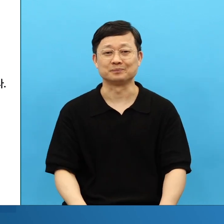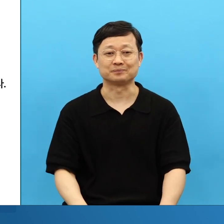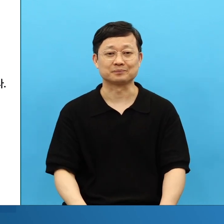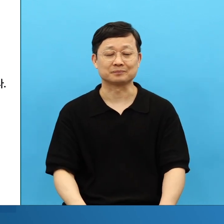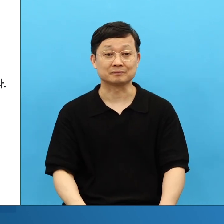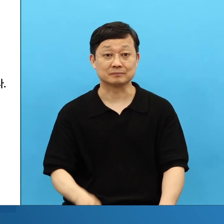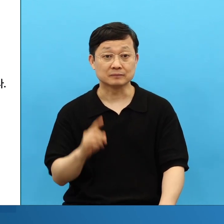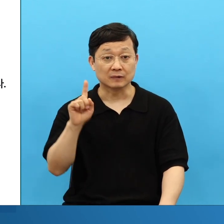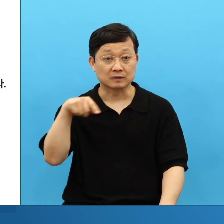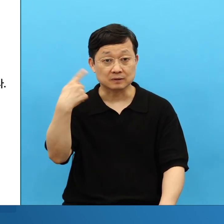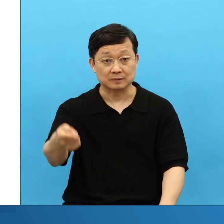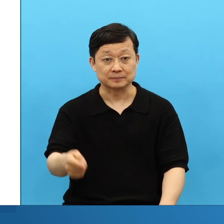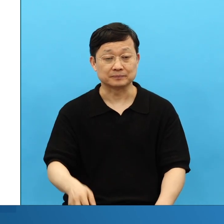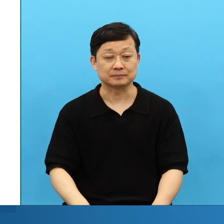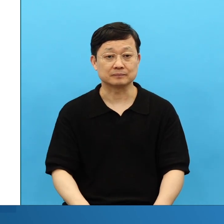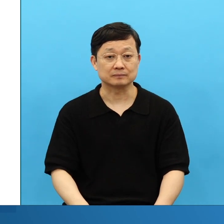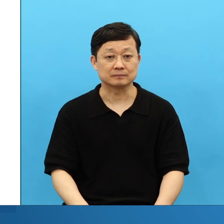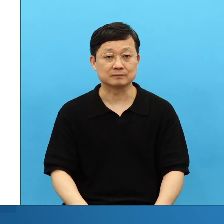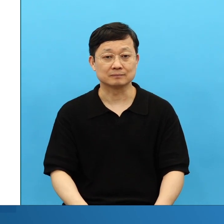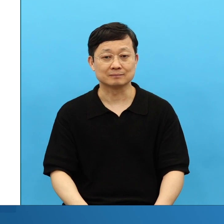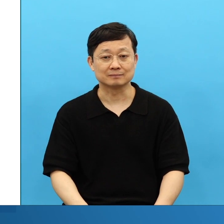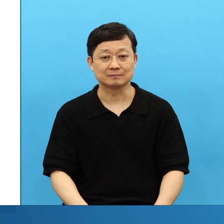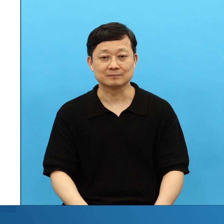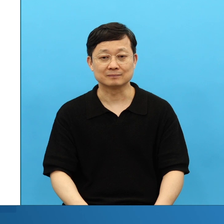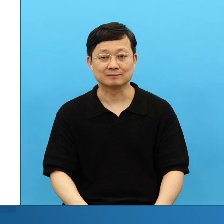다음 슬라이드. 예.